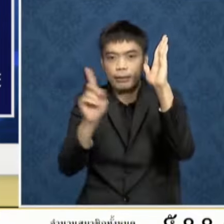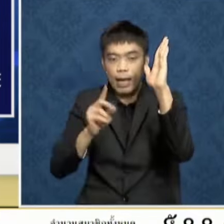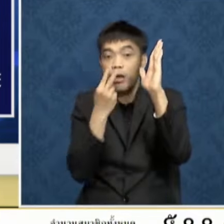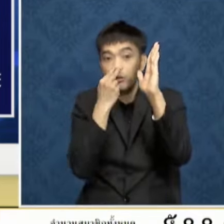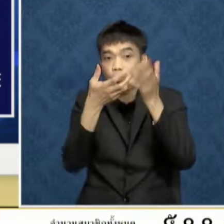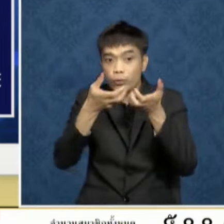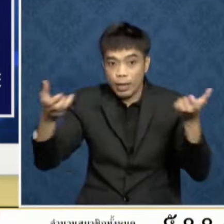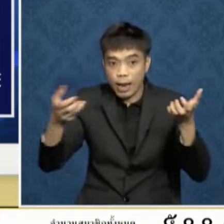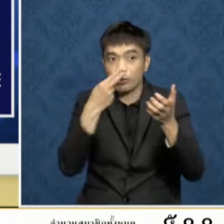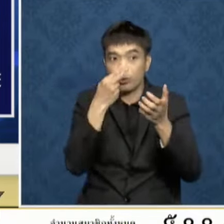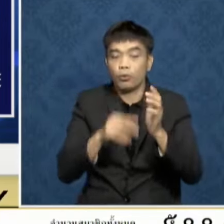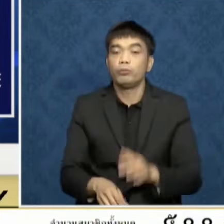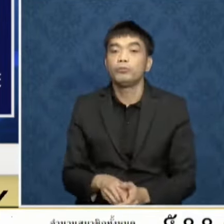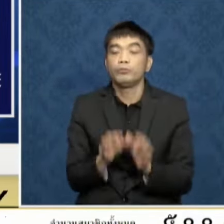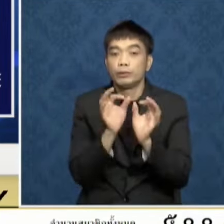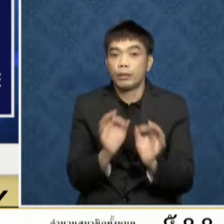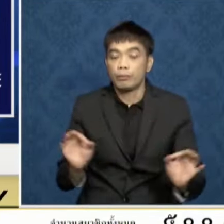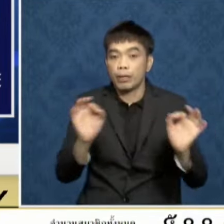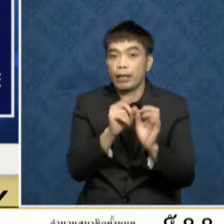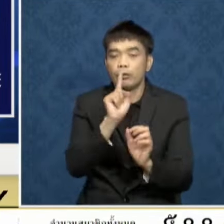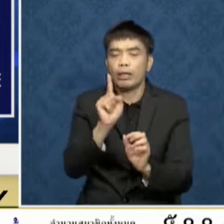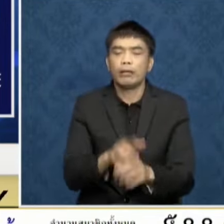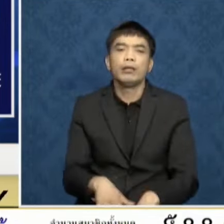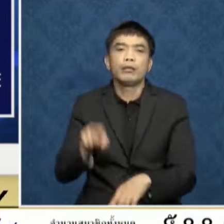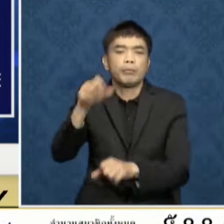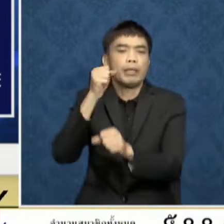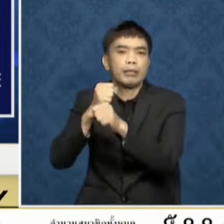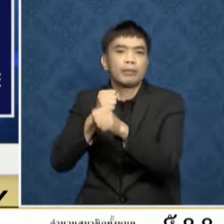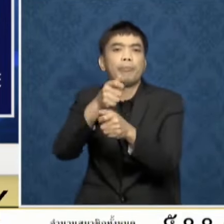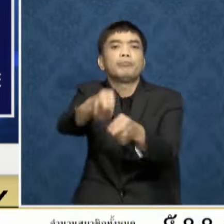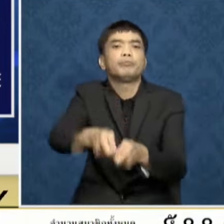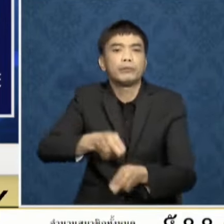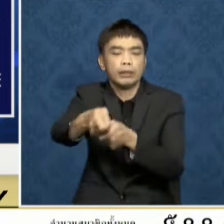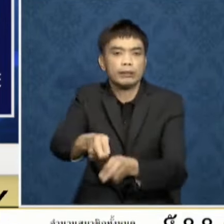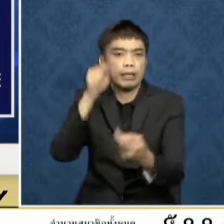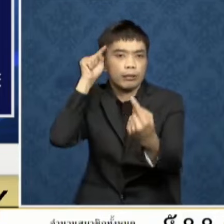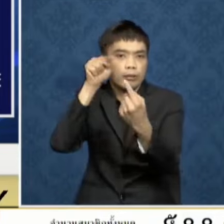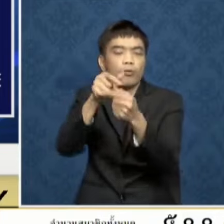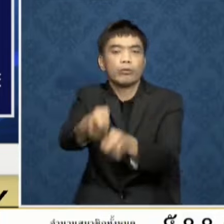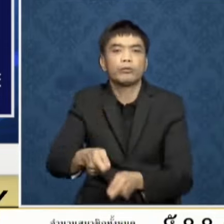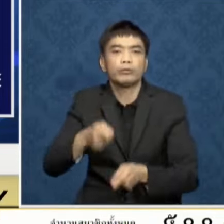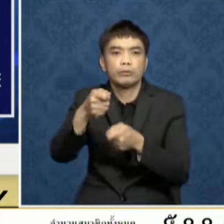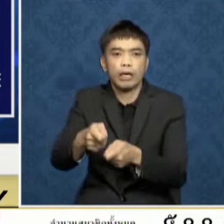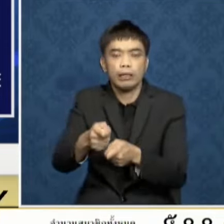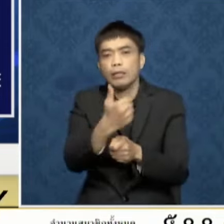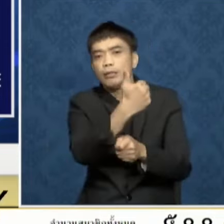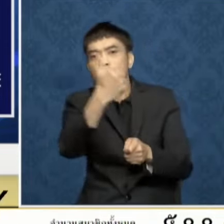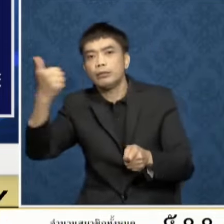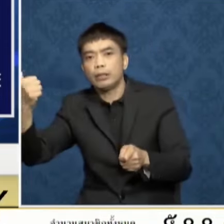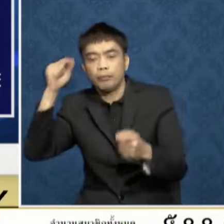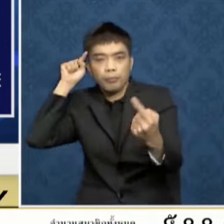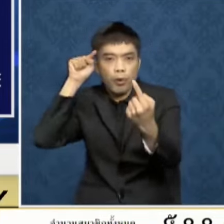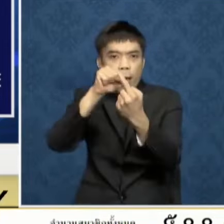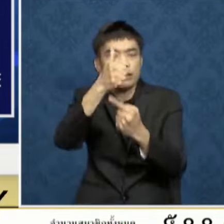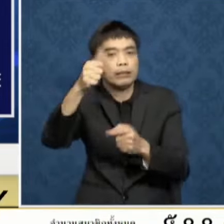อุตสาหกรรมเป้าหมายส่วนใหญ่แล้วเป็นเพียงแค่อุตสาหกรรมการเกษตรเท่านั้นซึ่งอุตสาหกรรมอื่นๆที่เป็นอุตสาหกรรมเป้า